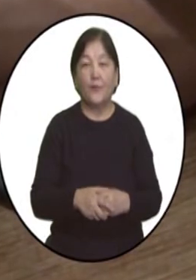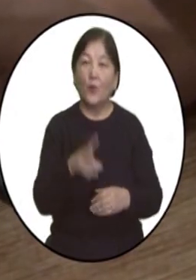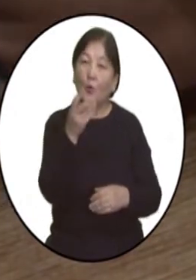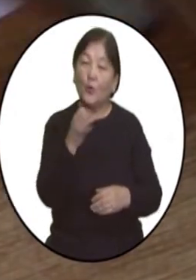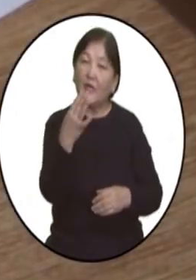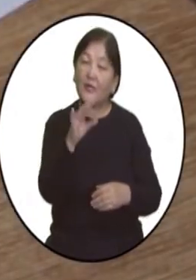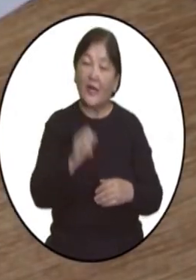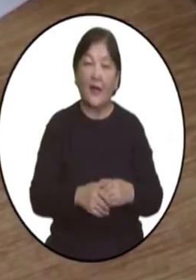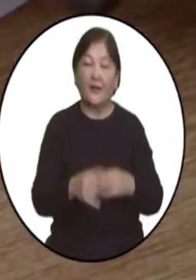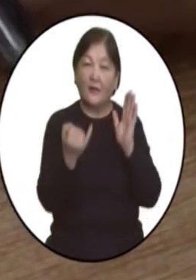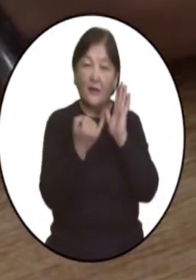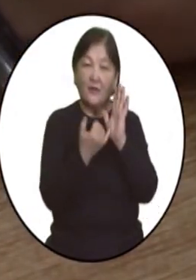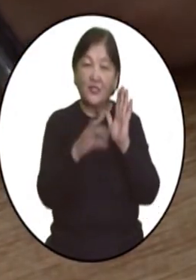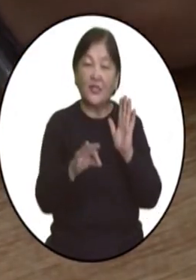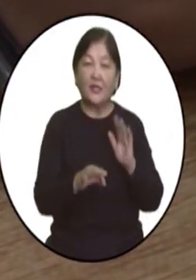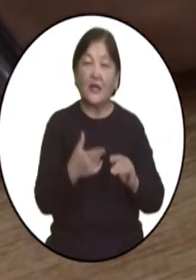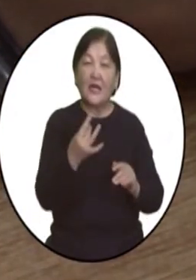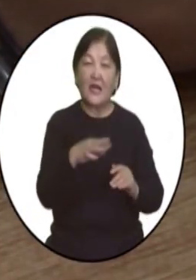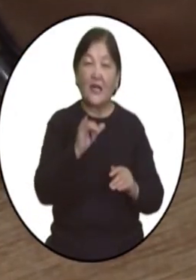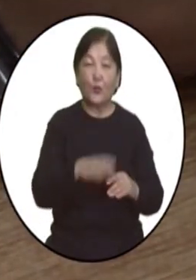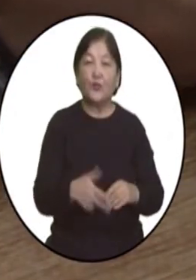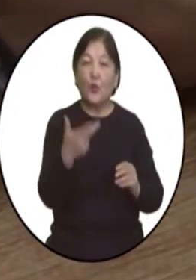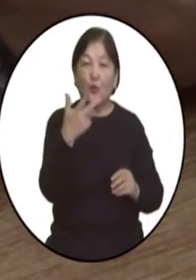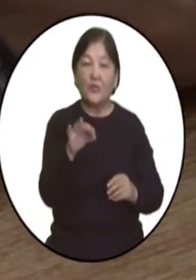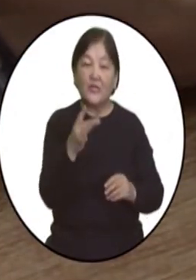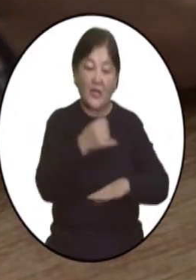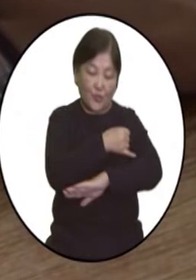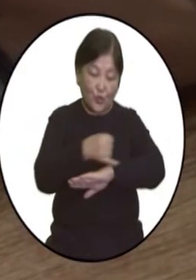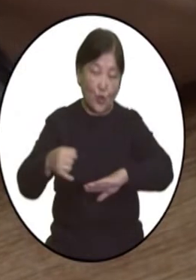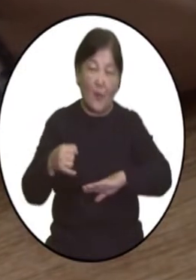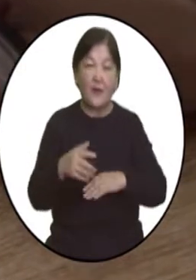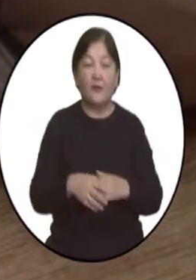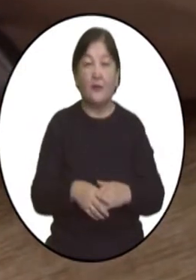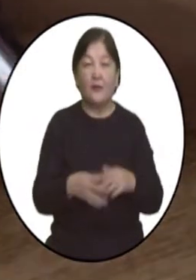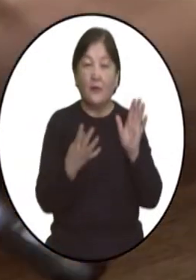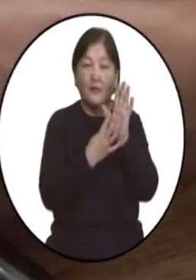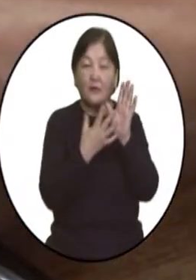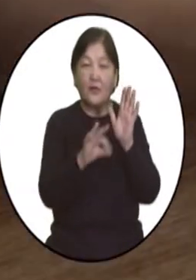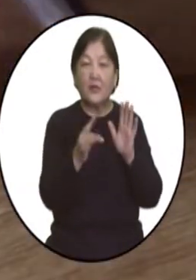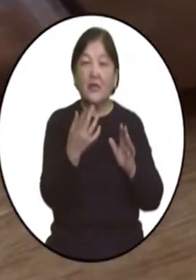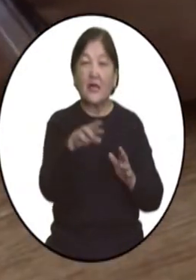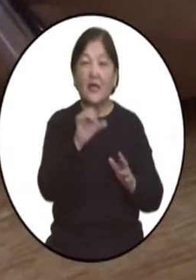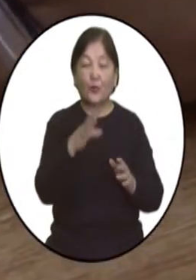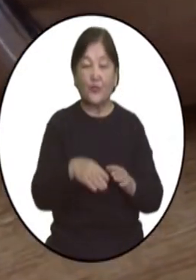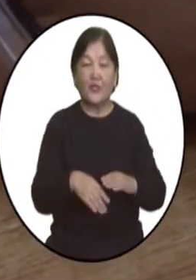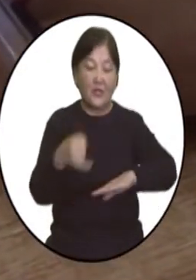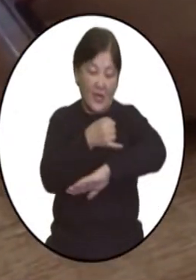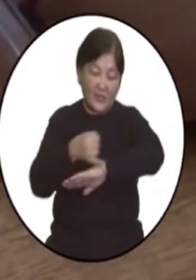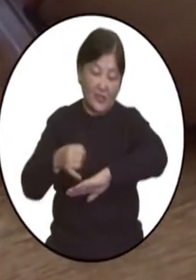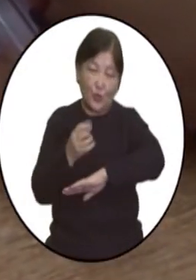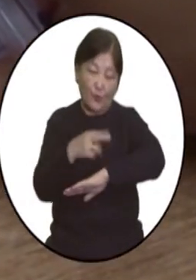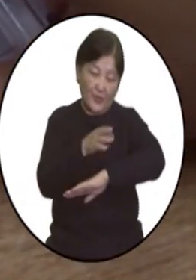60 градус 30 градусын өнцөг бүхэл шугамаа 90 градус өнцгийн хашлах шугамндаа